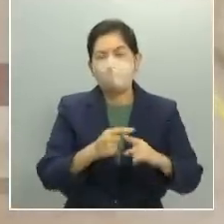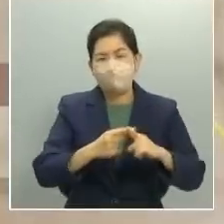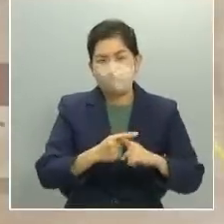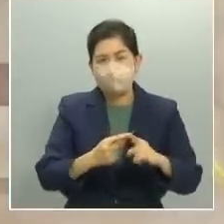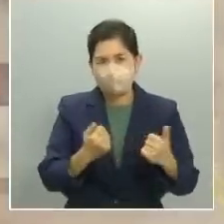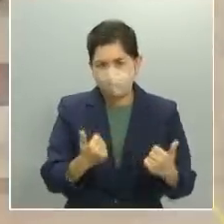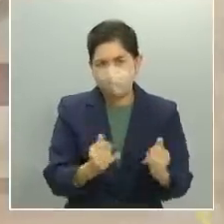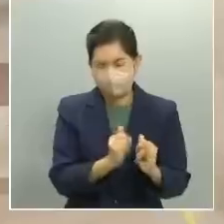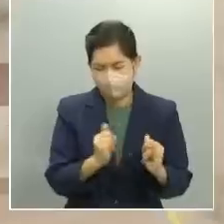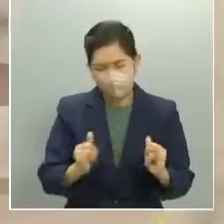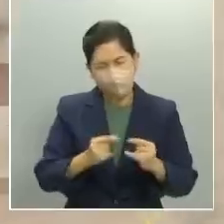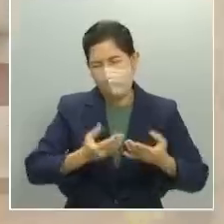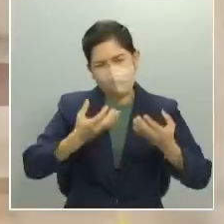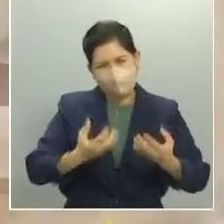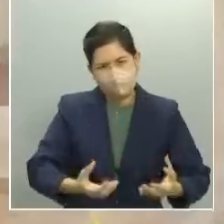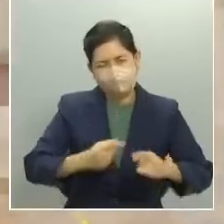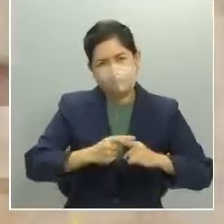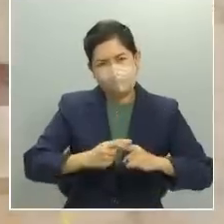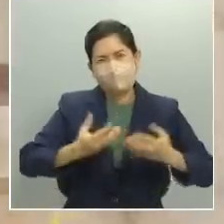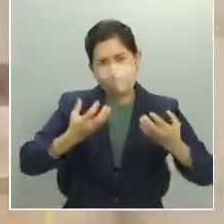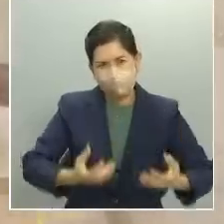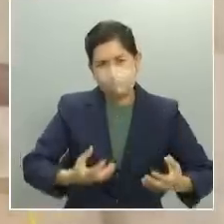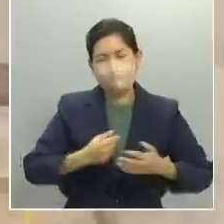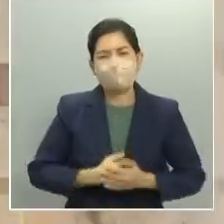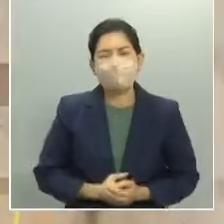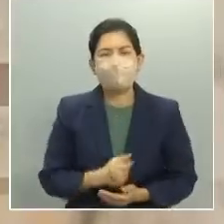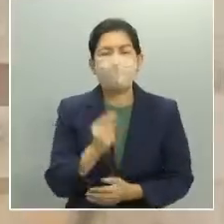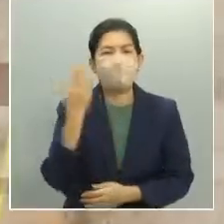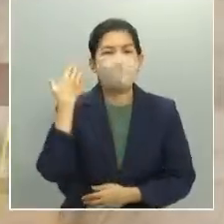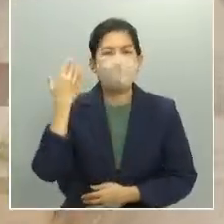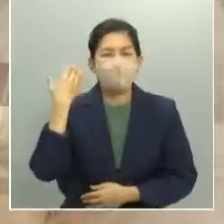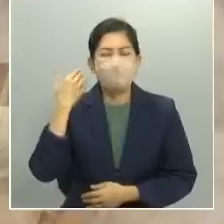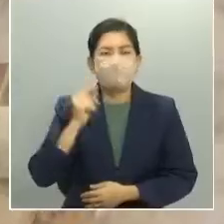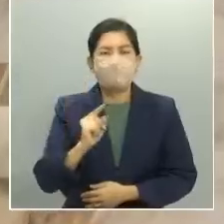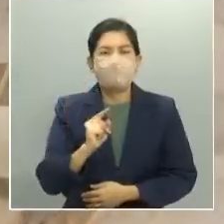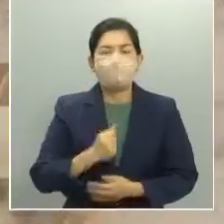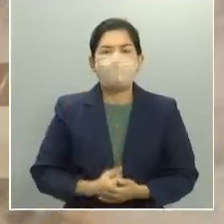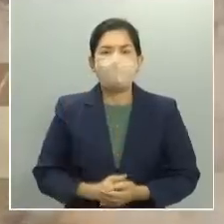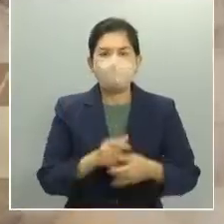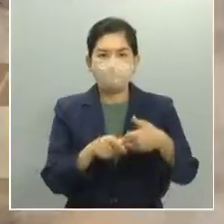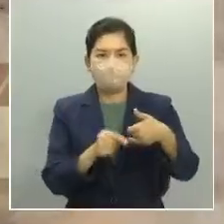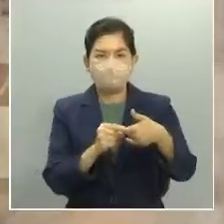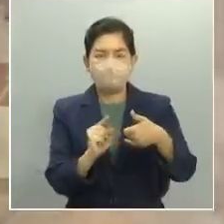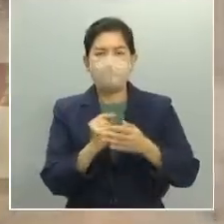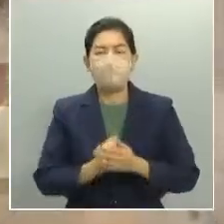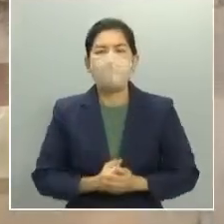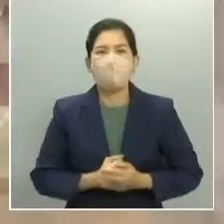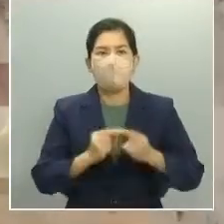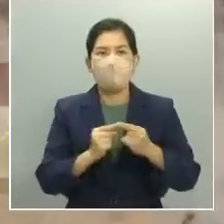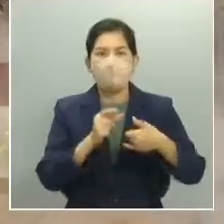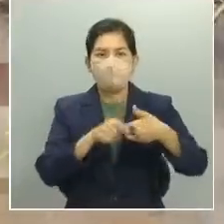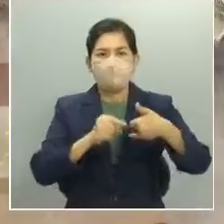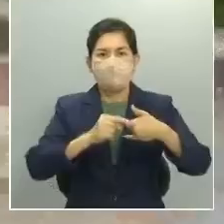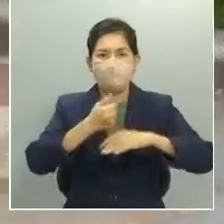การหนักมากๆครับผู้ชมครับเมื่อวานนี้ทางด้านของนายแพทย์สาธารณสุขจังหวัดชลบุรีนาย